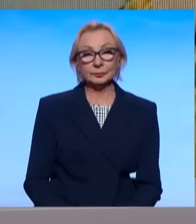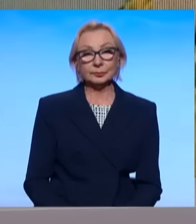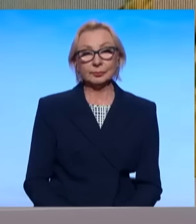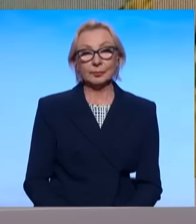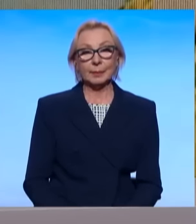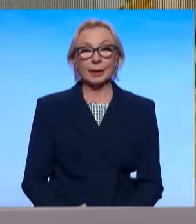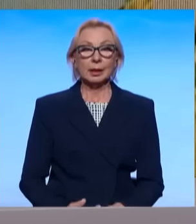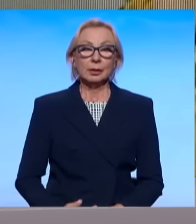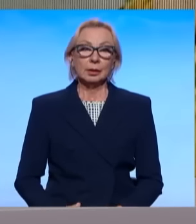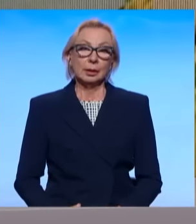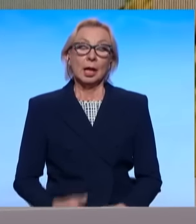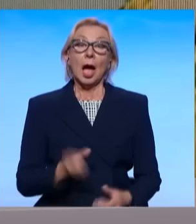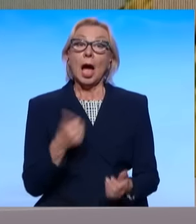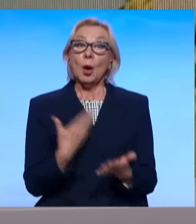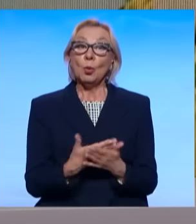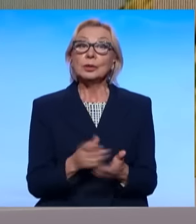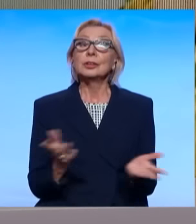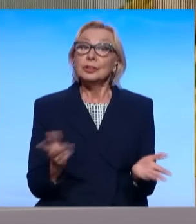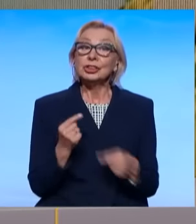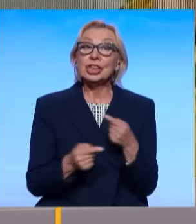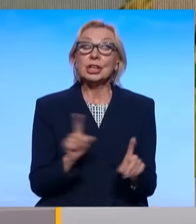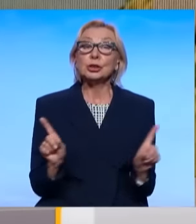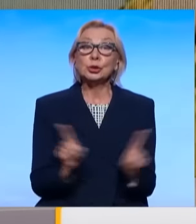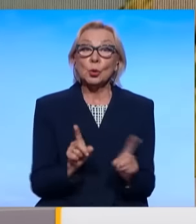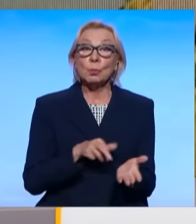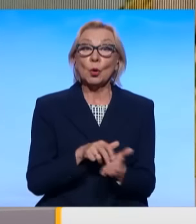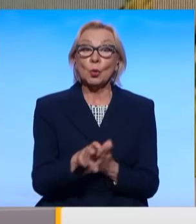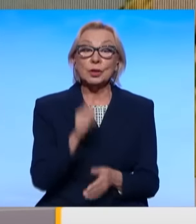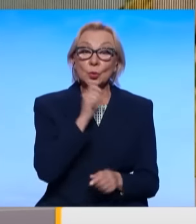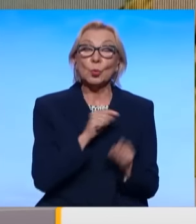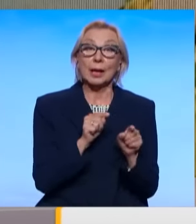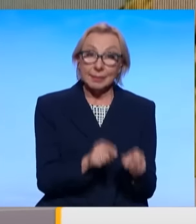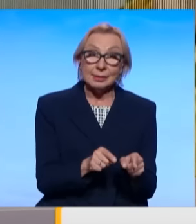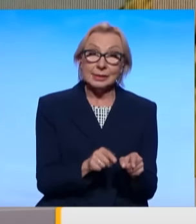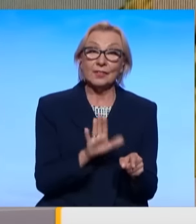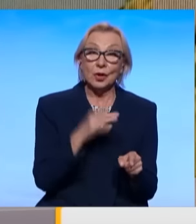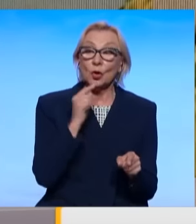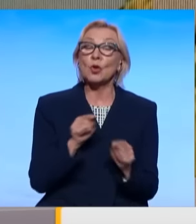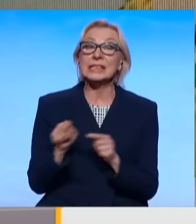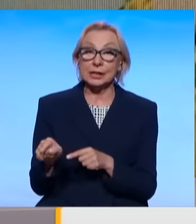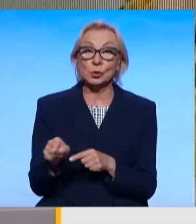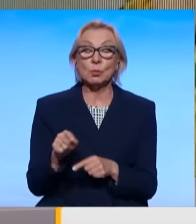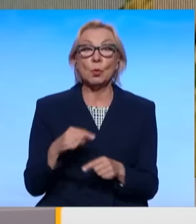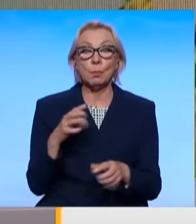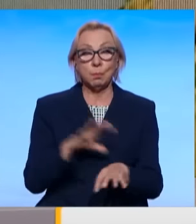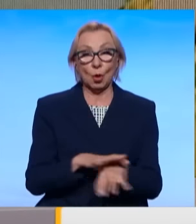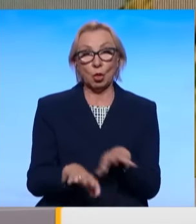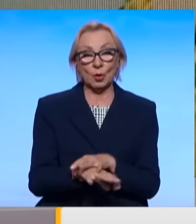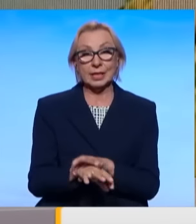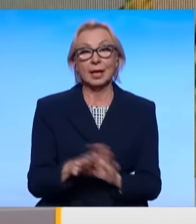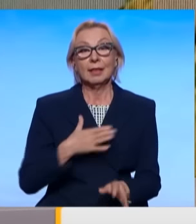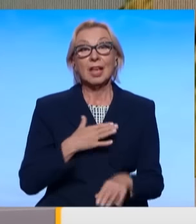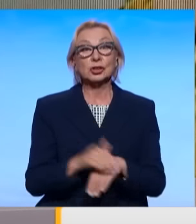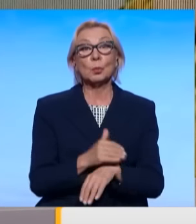А от через що проходять українці в російському полоні? Історію нашого добровольця, який